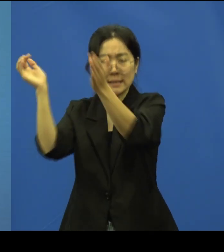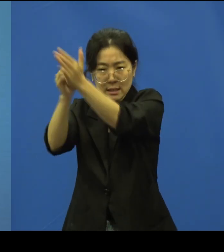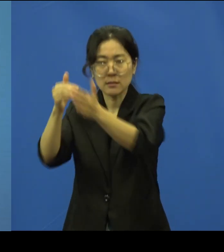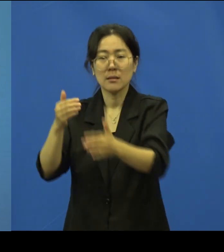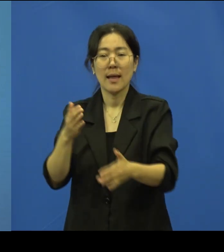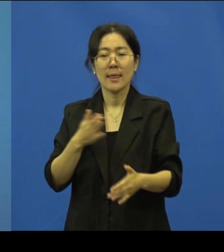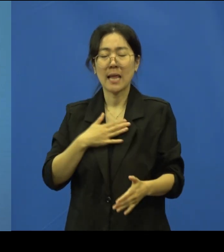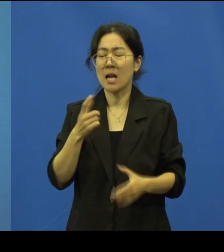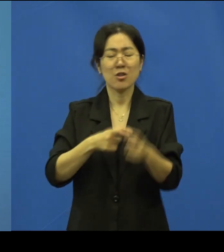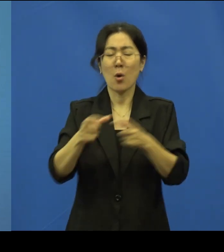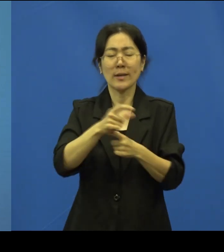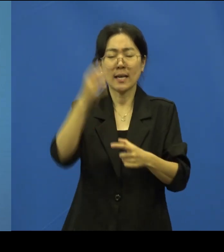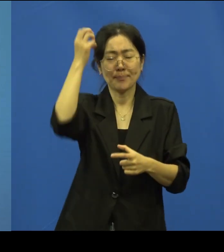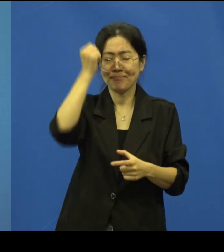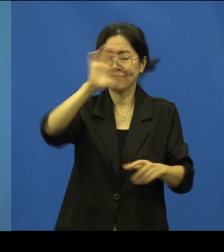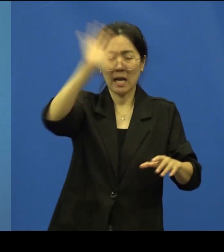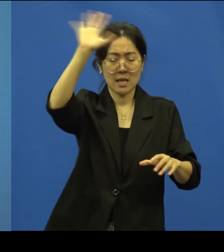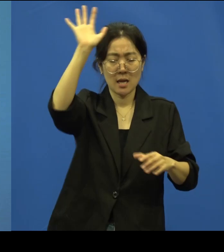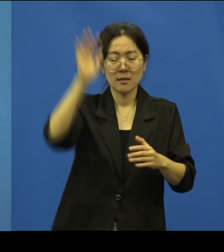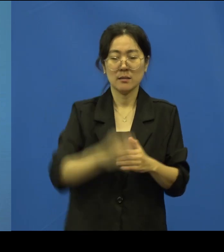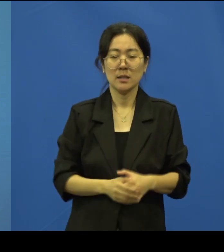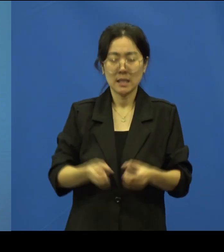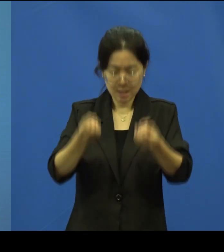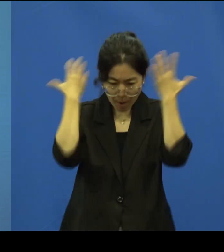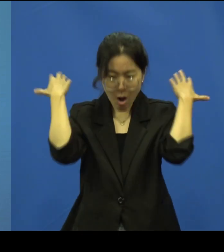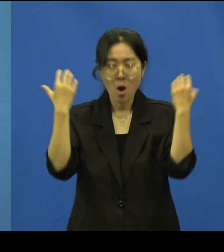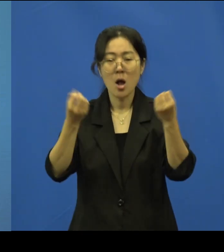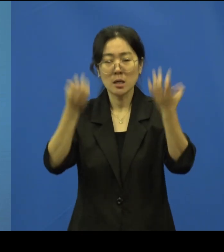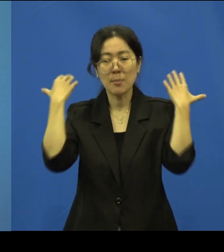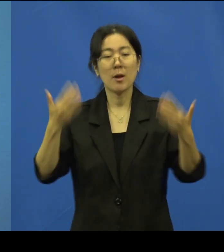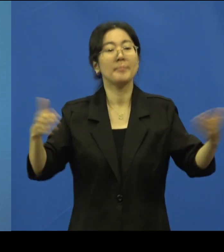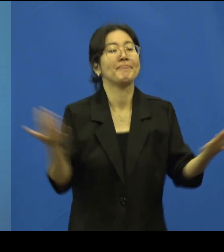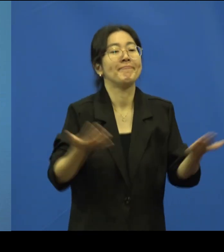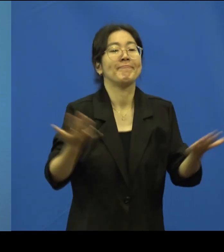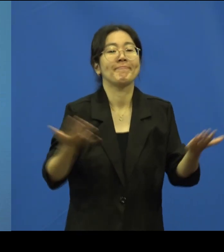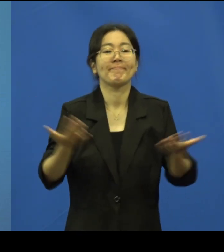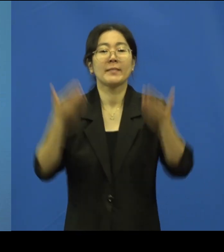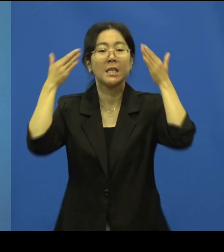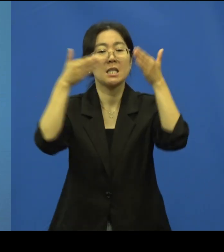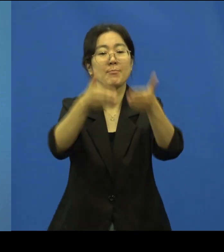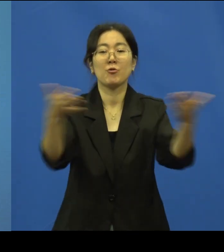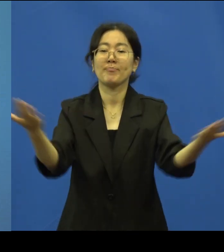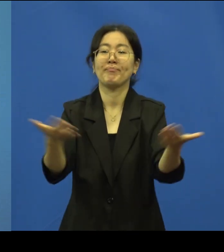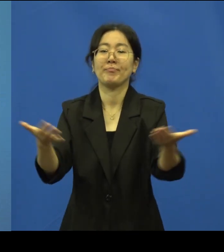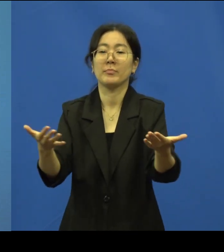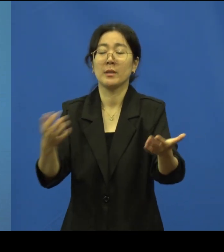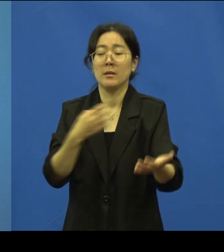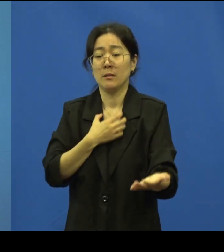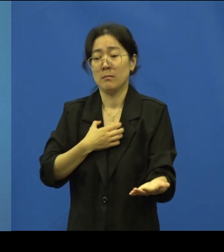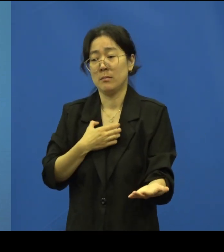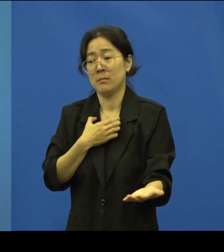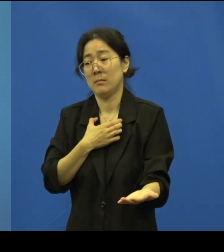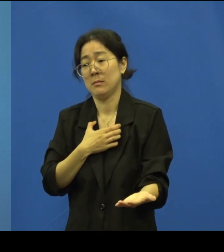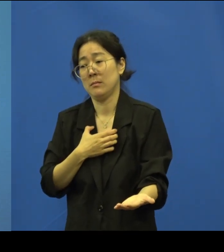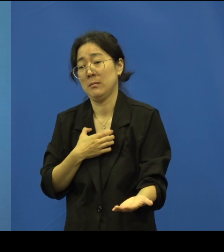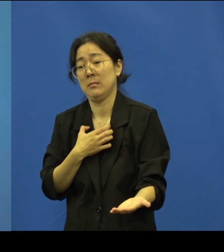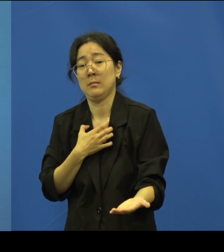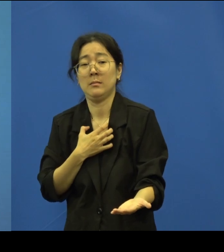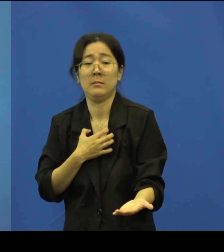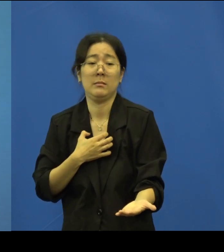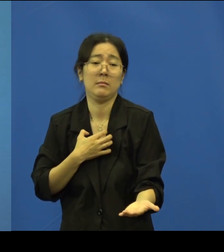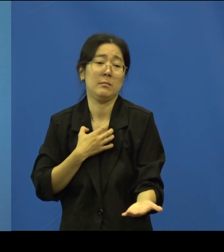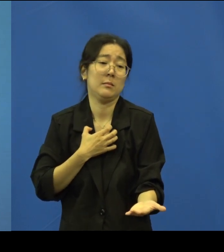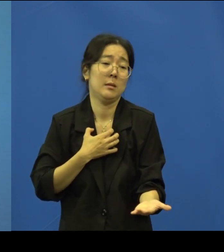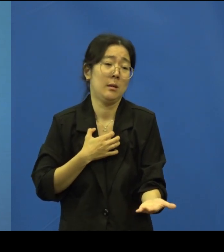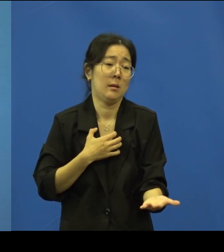같이 우리가 매일같이 우리의 기도 제목을 하나님께 아뢰을 때 어떤 유익이 있느냐?